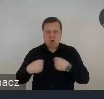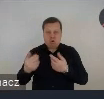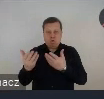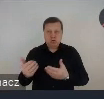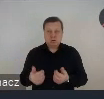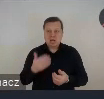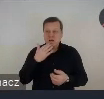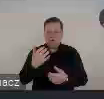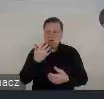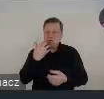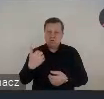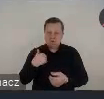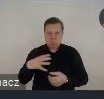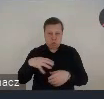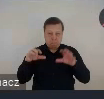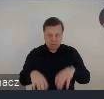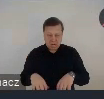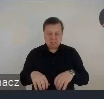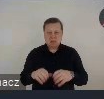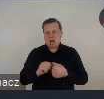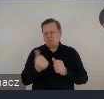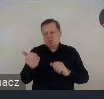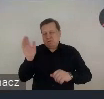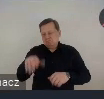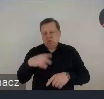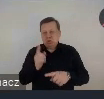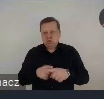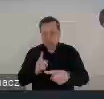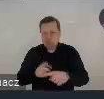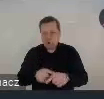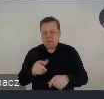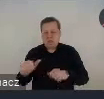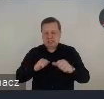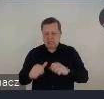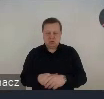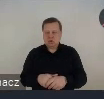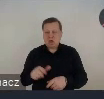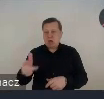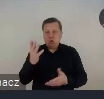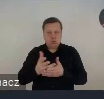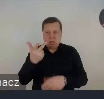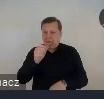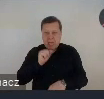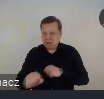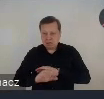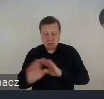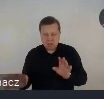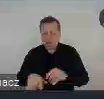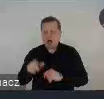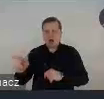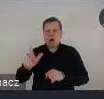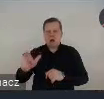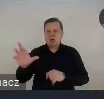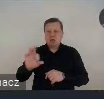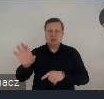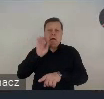wcześniej była prezesem albo członkiem zarządu, już nie jest prezesem i członkiem zarządu, a we wpisie do KRS-u